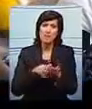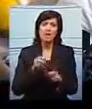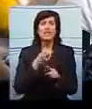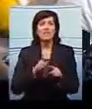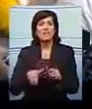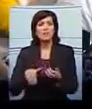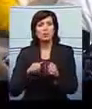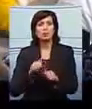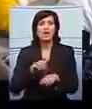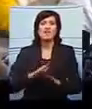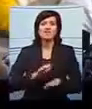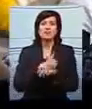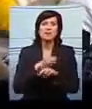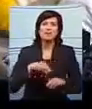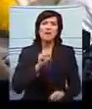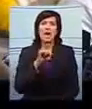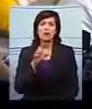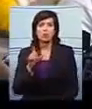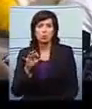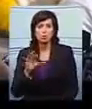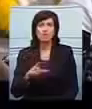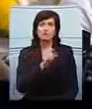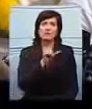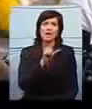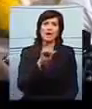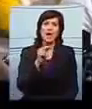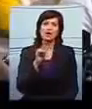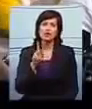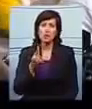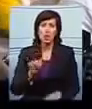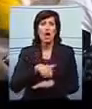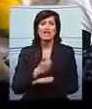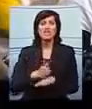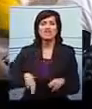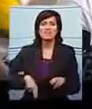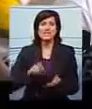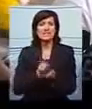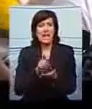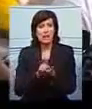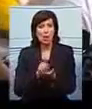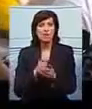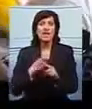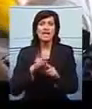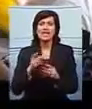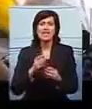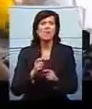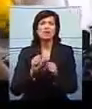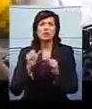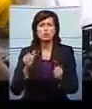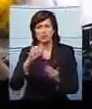друзья, я имею в виду вице-премьер-министр Арбузов, Захарченко, глава администрации налоговой, или это его исключительные таланты?